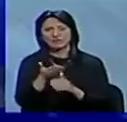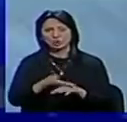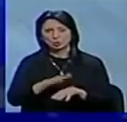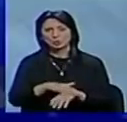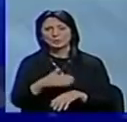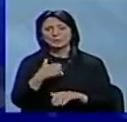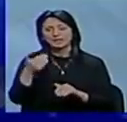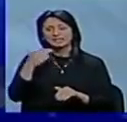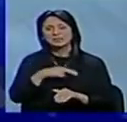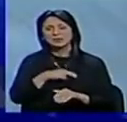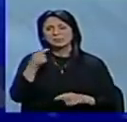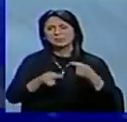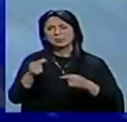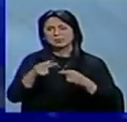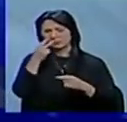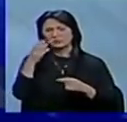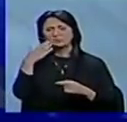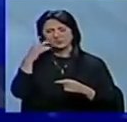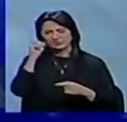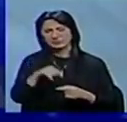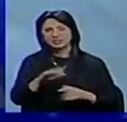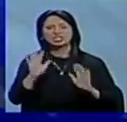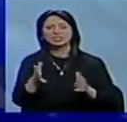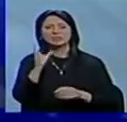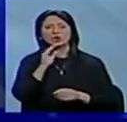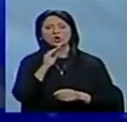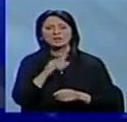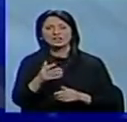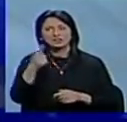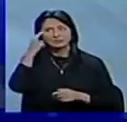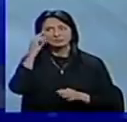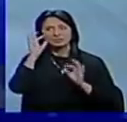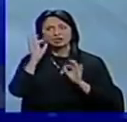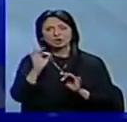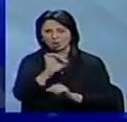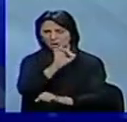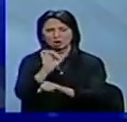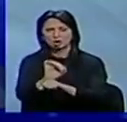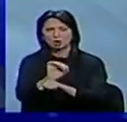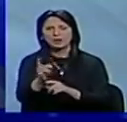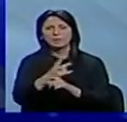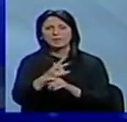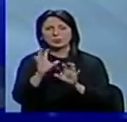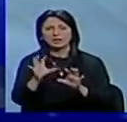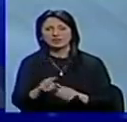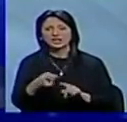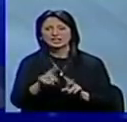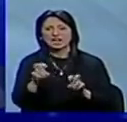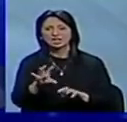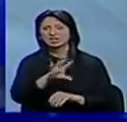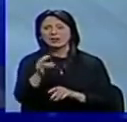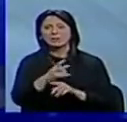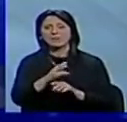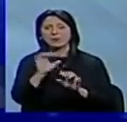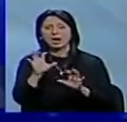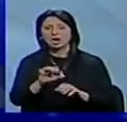და მე წინა პარლამენტში შევიდა გამოსწრება, შემიძლია თქვა, რომ მქონია შემთხვევები, როდესაც საღი აზრით გამიჩერებია მავნებლური კანონები. ეს ანიშნავს, რომ ყველა მავნებლურ